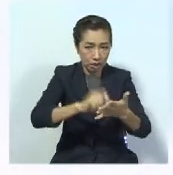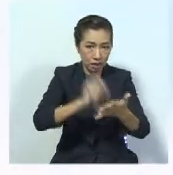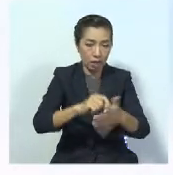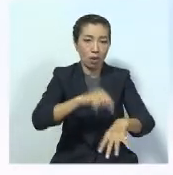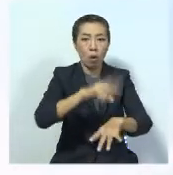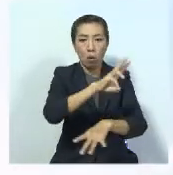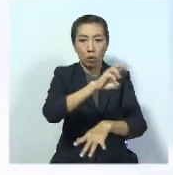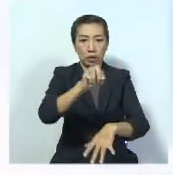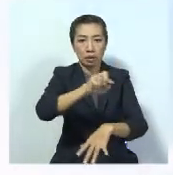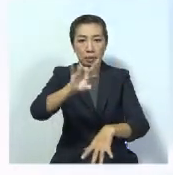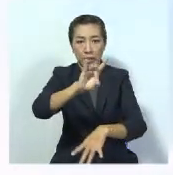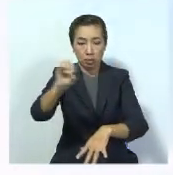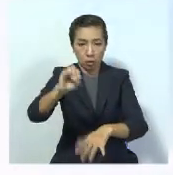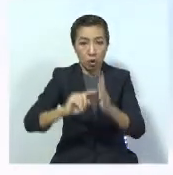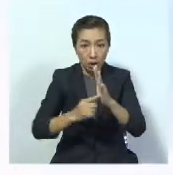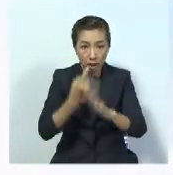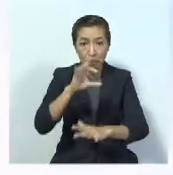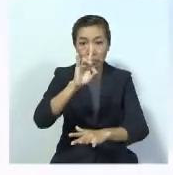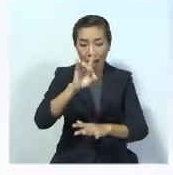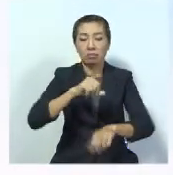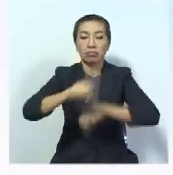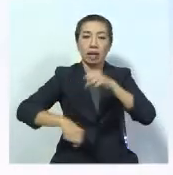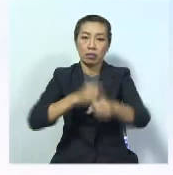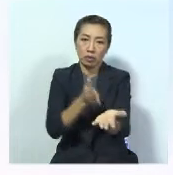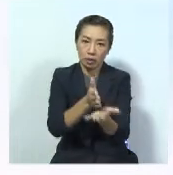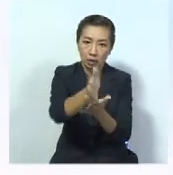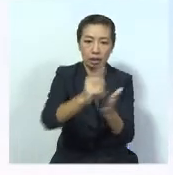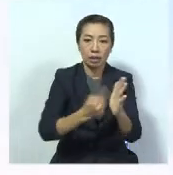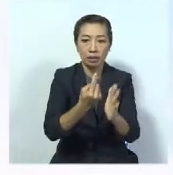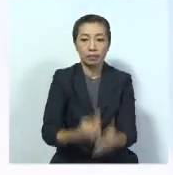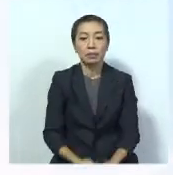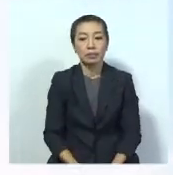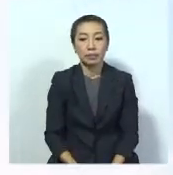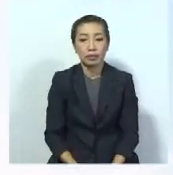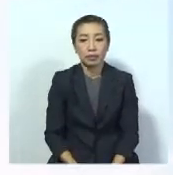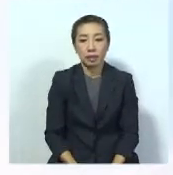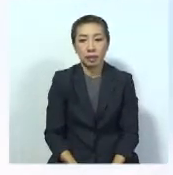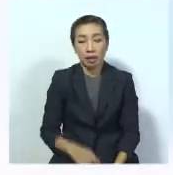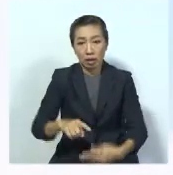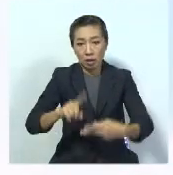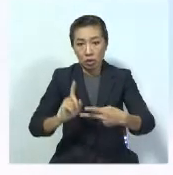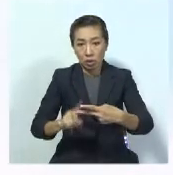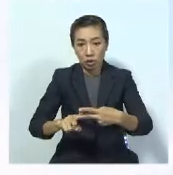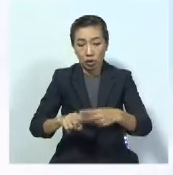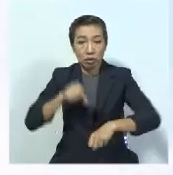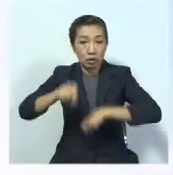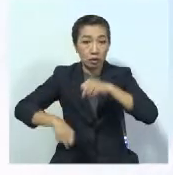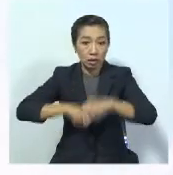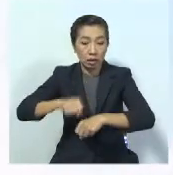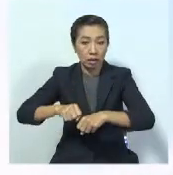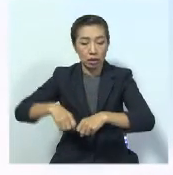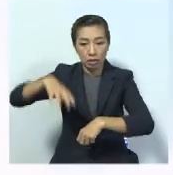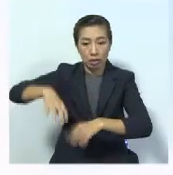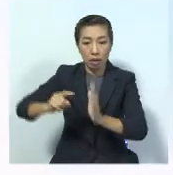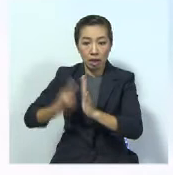น.และจะเริ่มปั่นตั้งแต่เวลา 8:00 น.เป็นต้นไปส่วนเส้นทางที่2ค่ะขบวนปั่นจักรยานสนาม